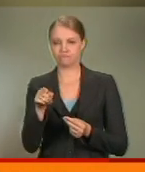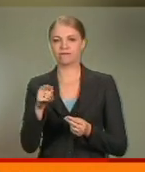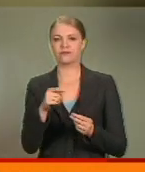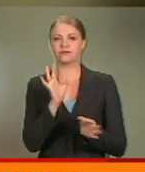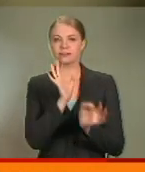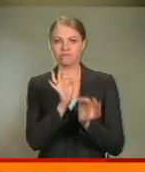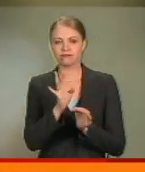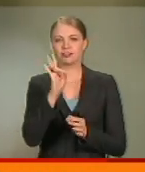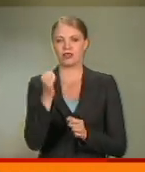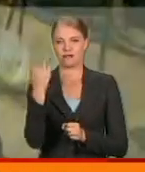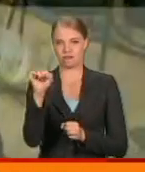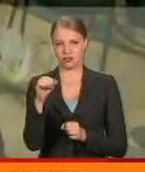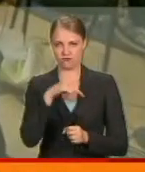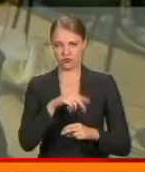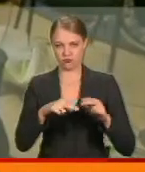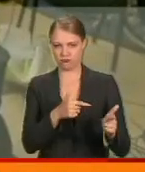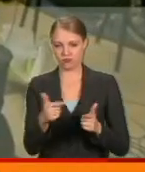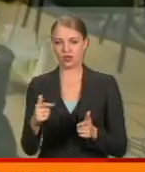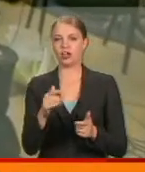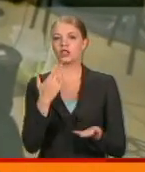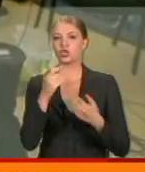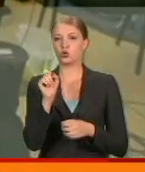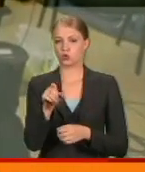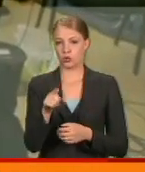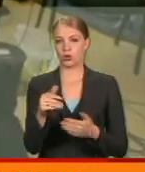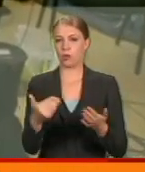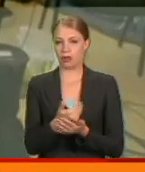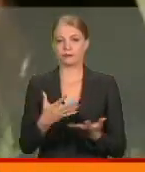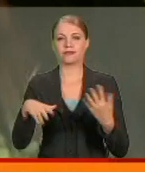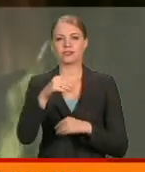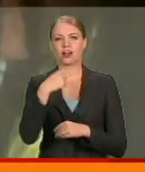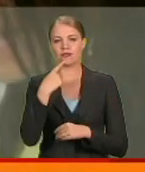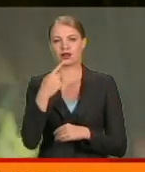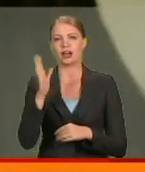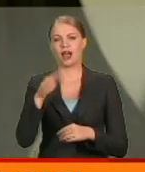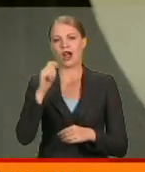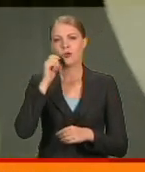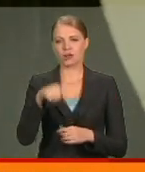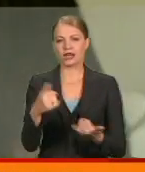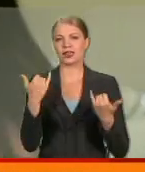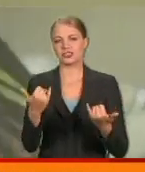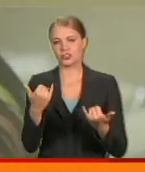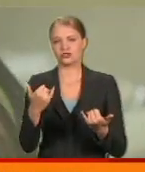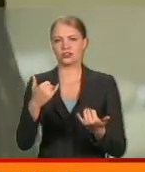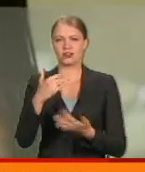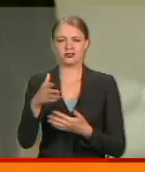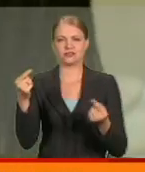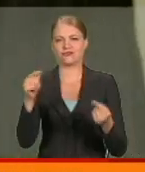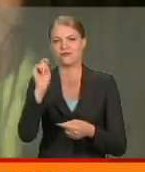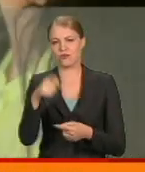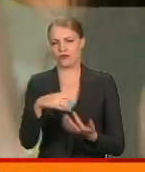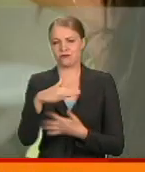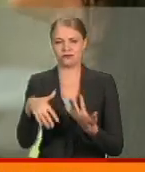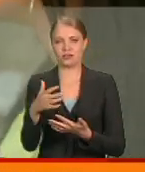налаштовує Ганну на перемогу. Насчет золота. Опять-таки, все говорили, что Украина сейчас там.